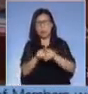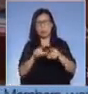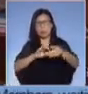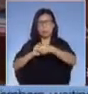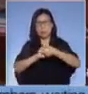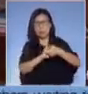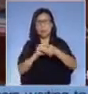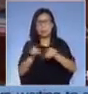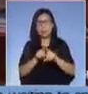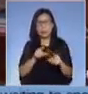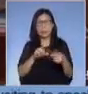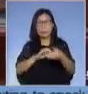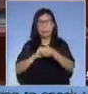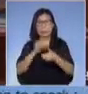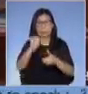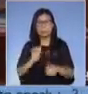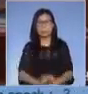或聯邦。